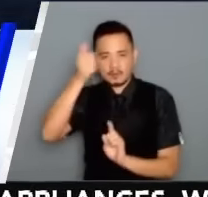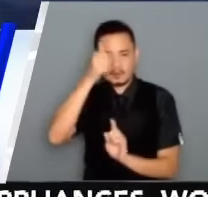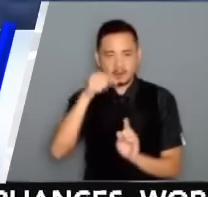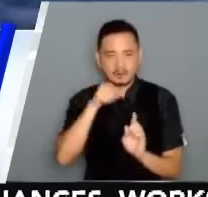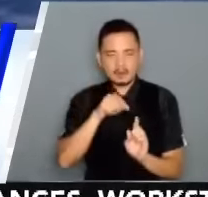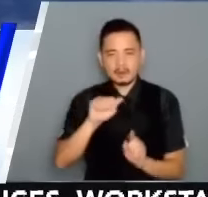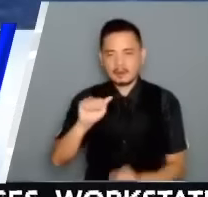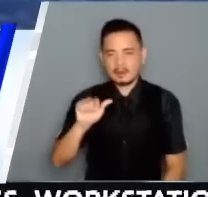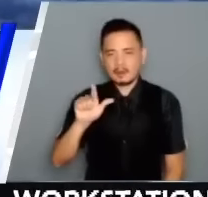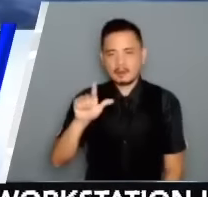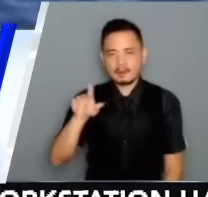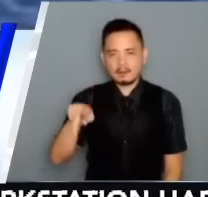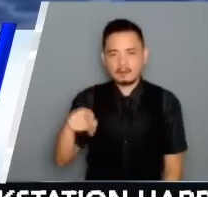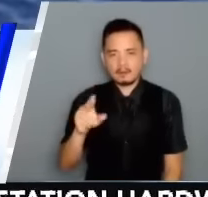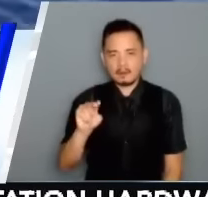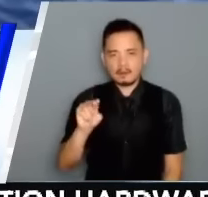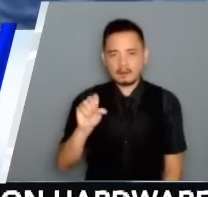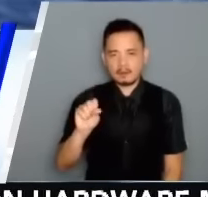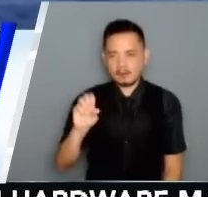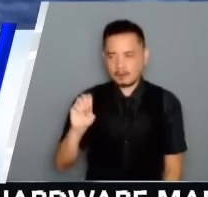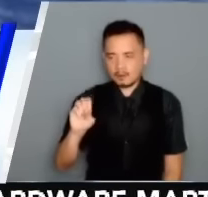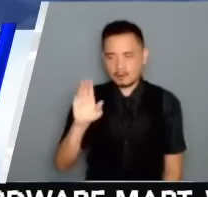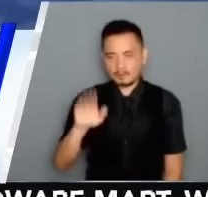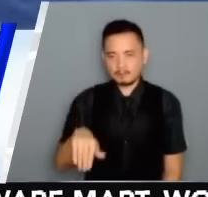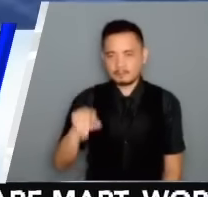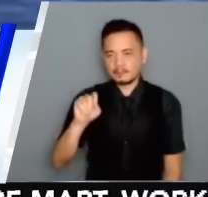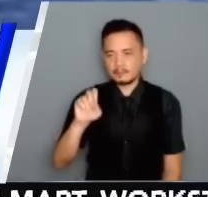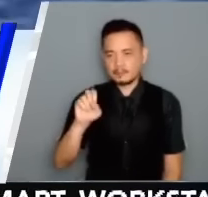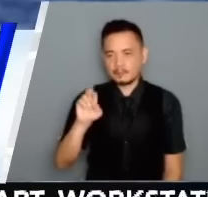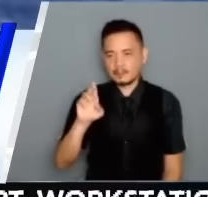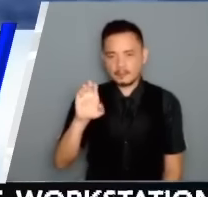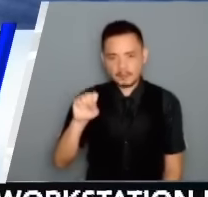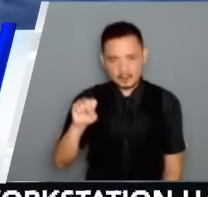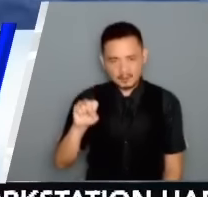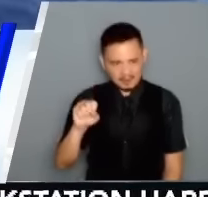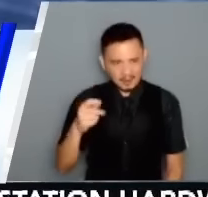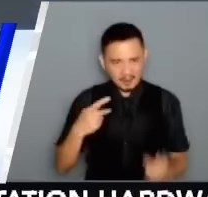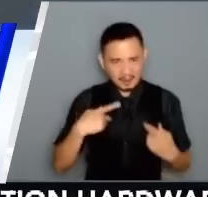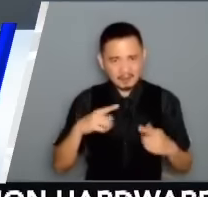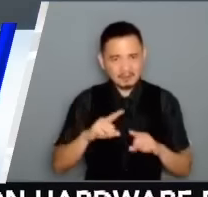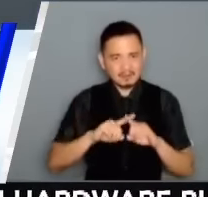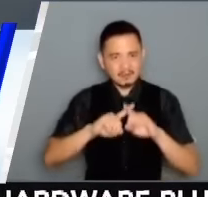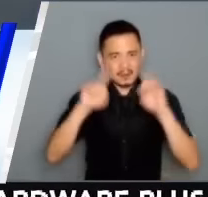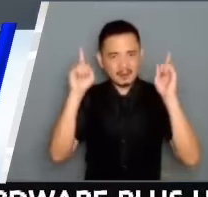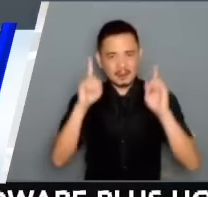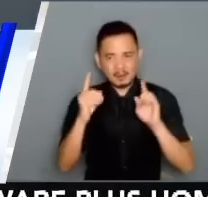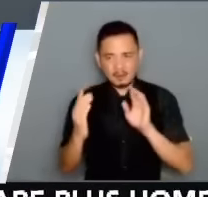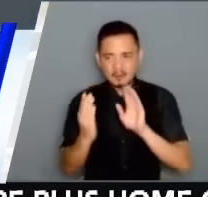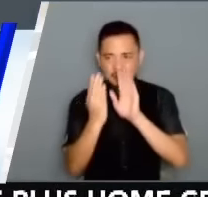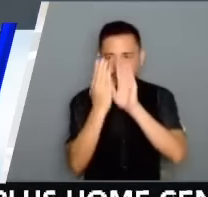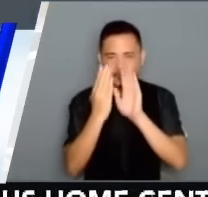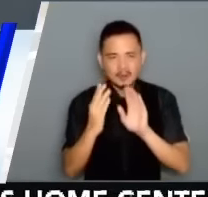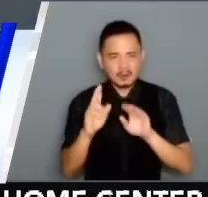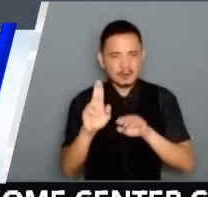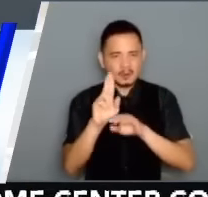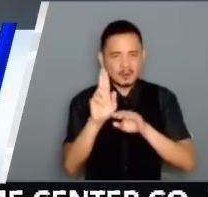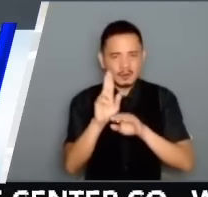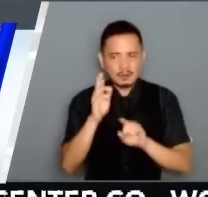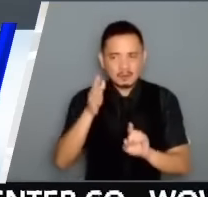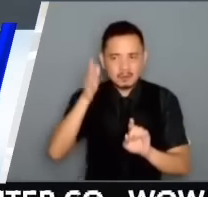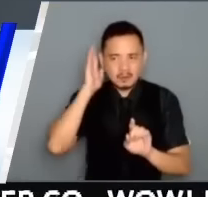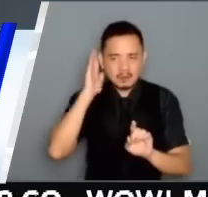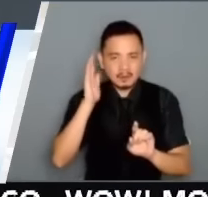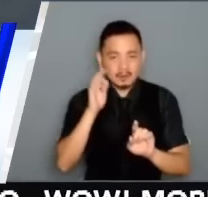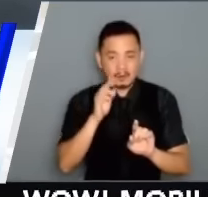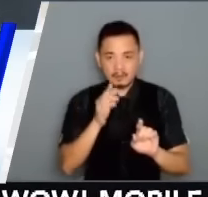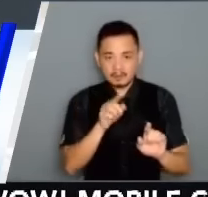Torres, ibang taktika kumpara sa mga naunang resupply mission ang ginamit nila noong June 17, kung nakagawa ng sibilyan na resupply vessel ang